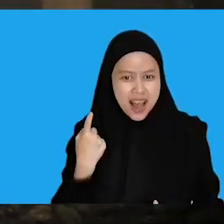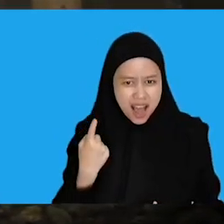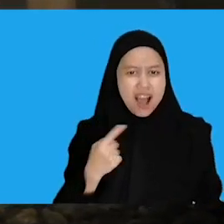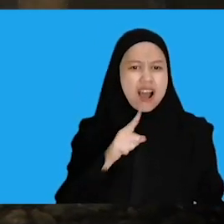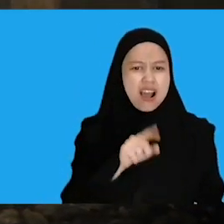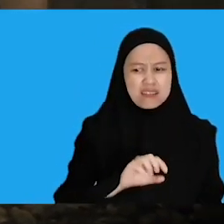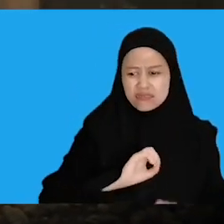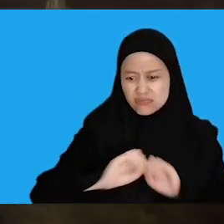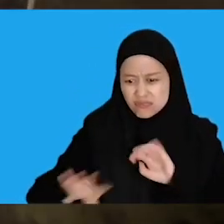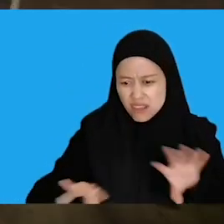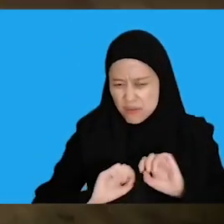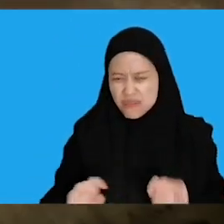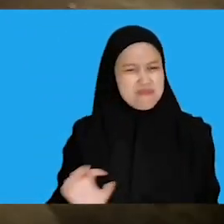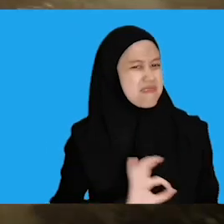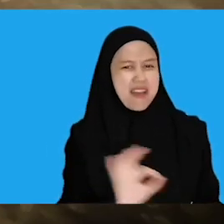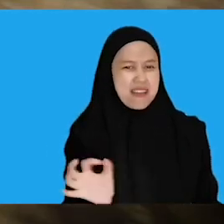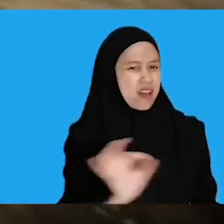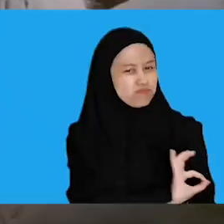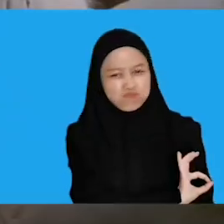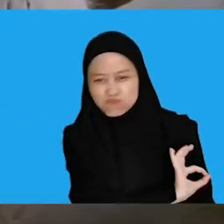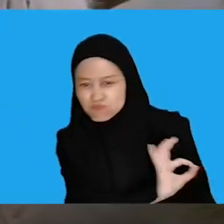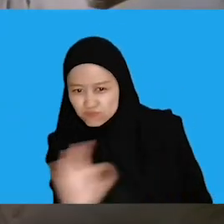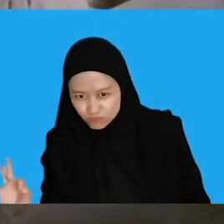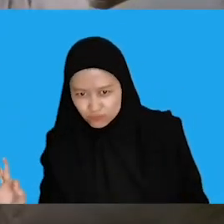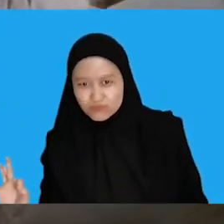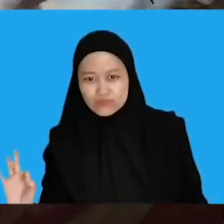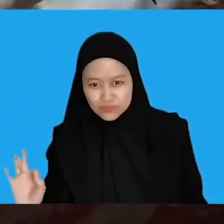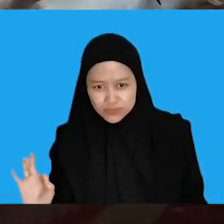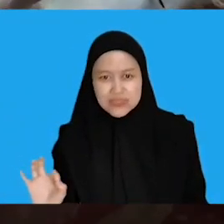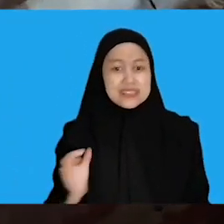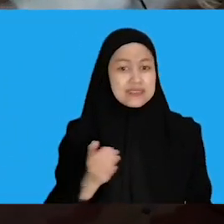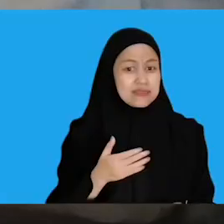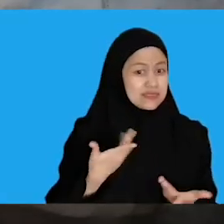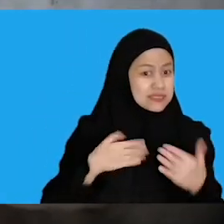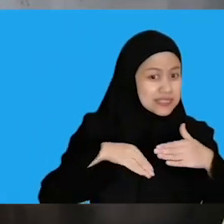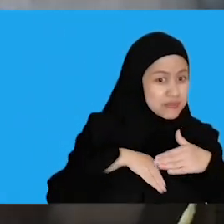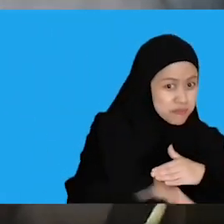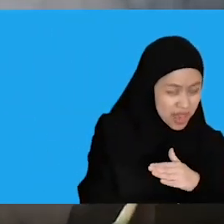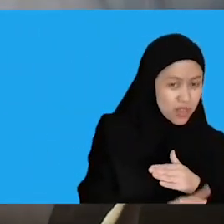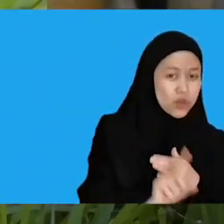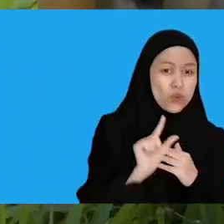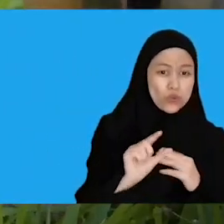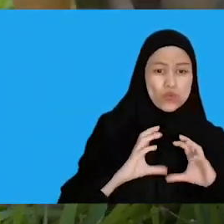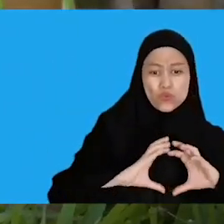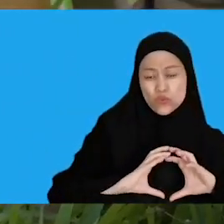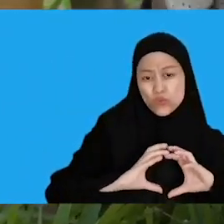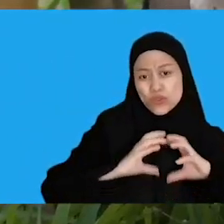dan menuju industri peternakan zero waste sebagai lumbung pangan dunia.